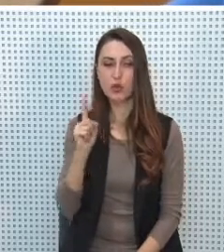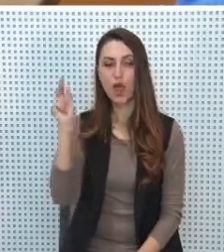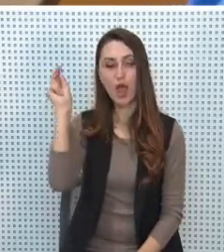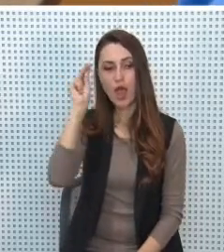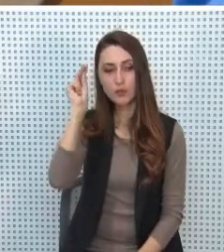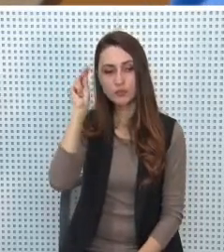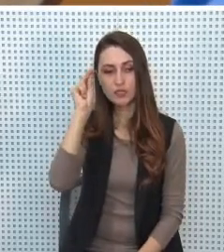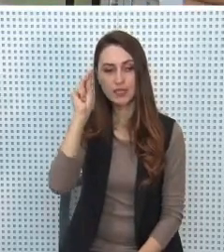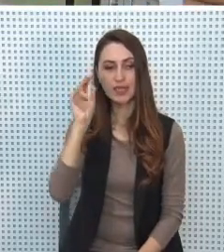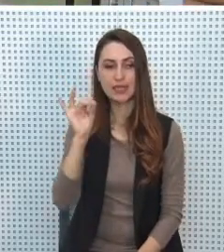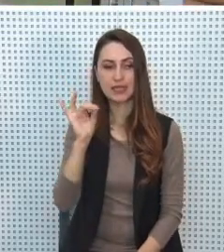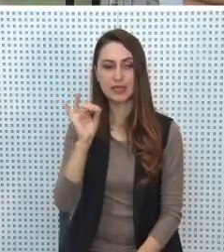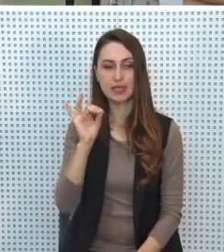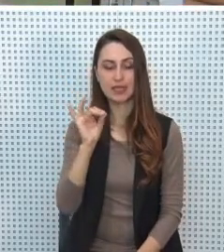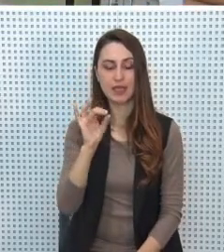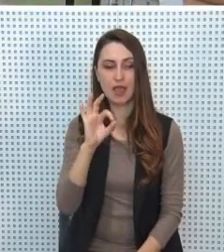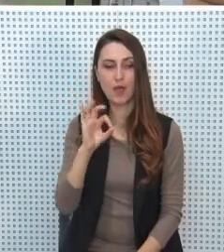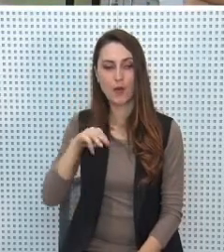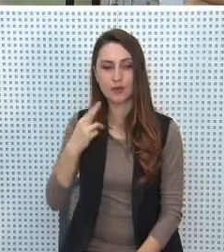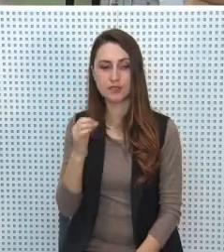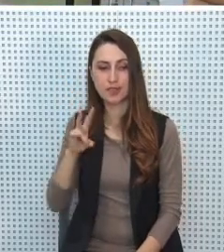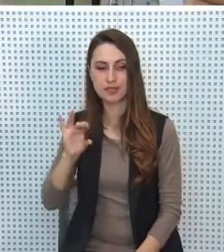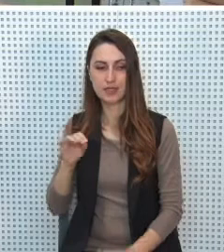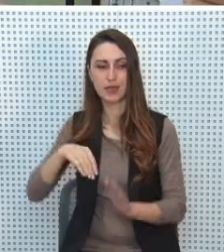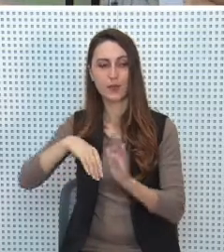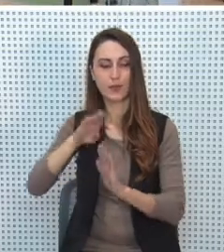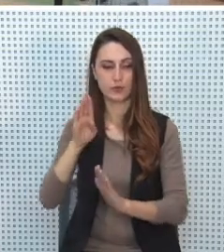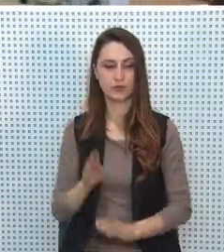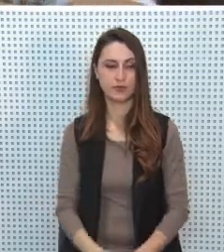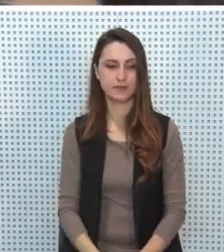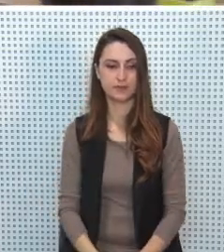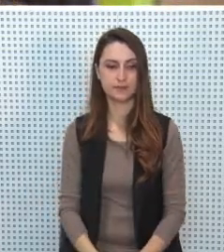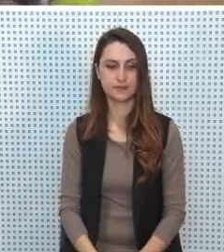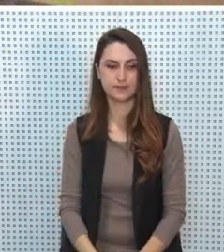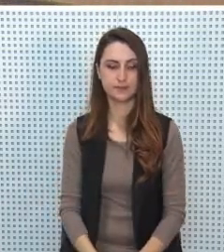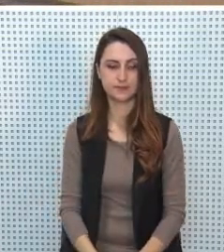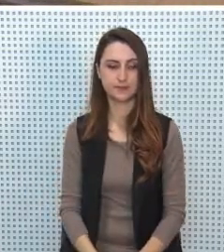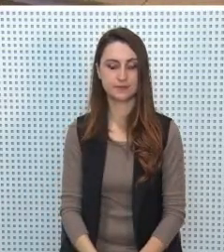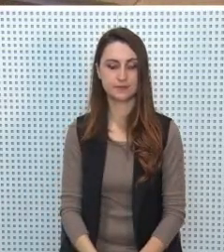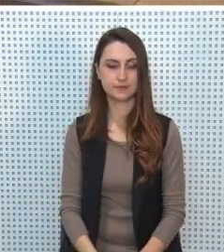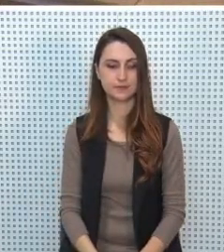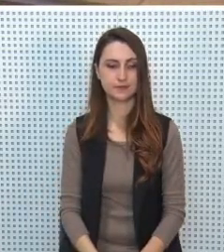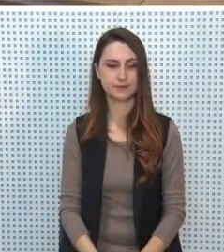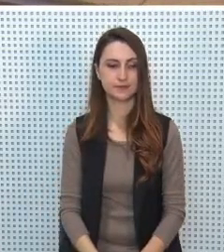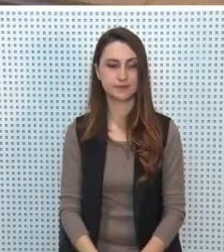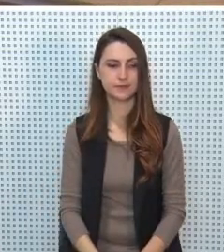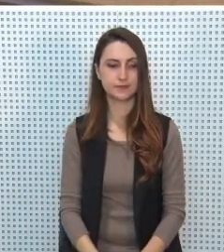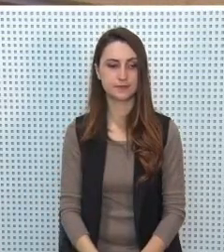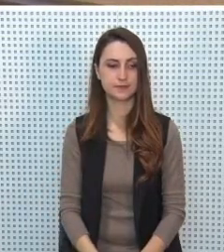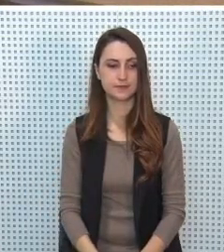нас стали, и отметки лучше. Молодец, закончила? Все, отлично. Все цвета, все правильно. Лиза,